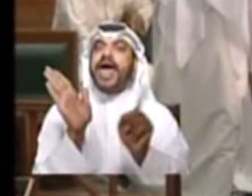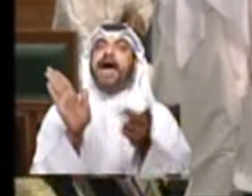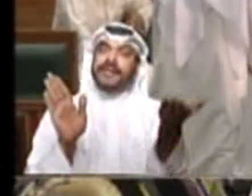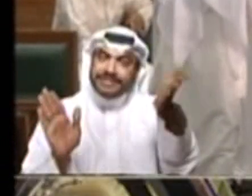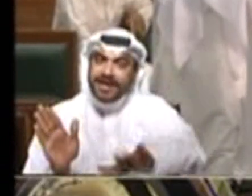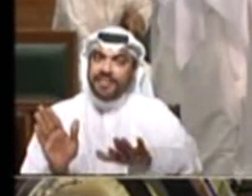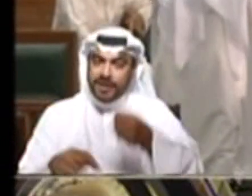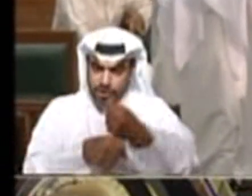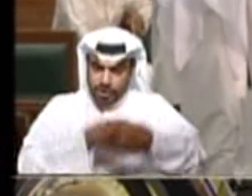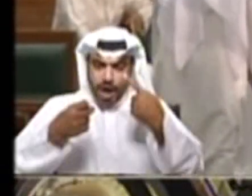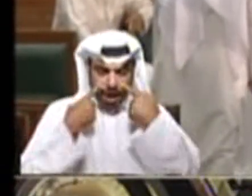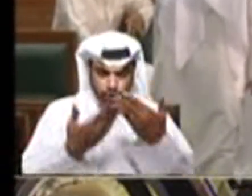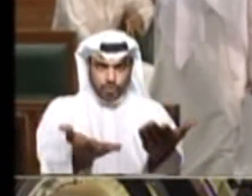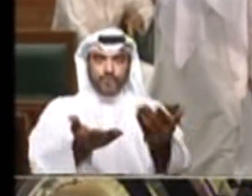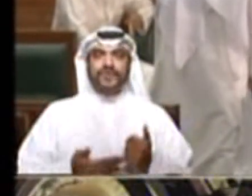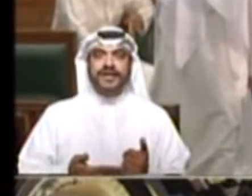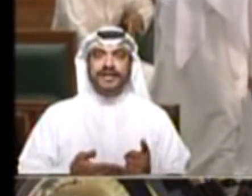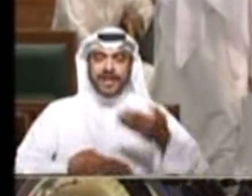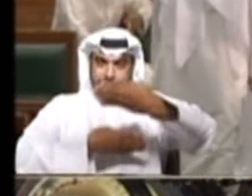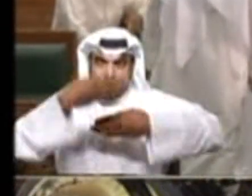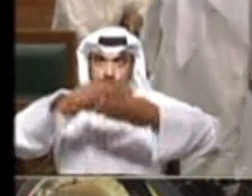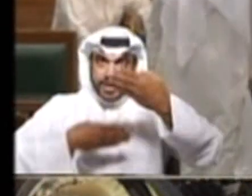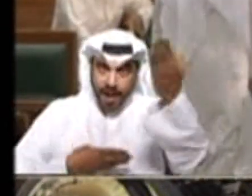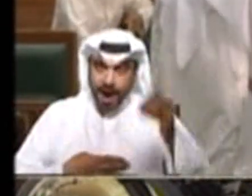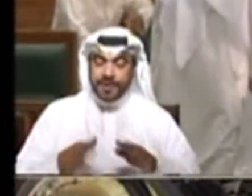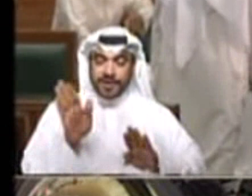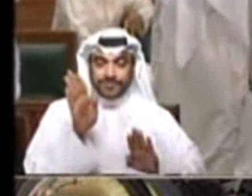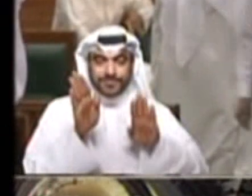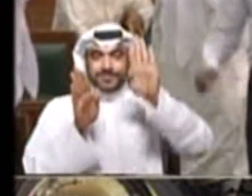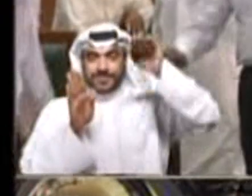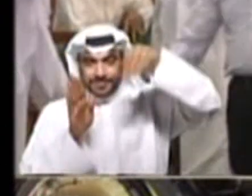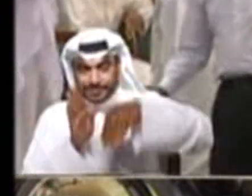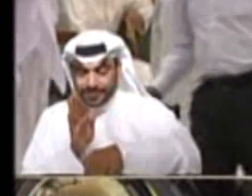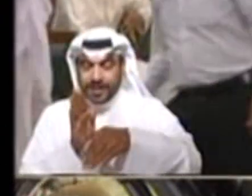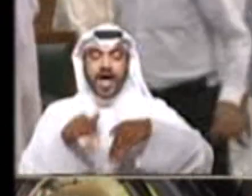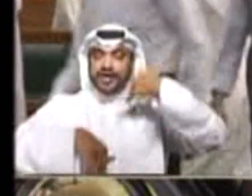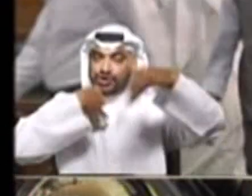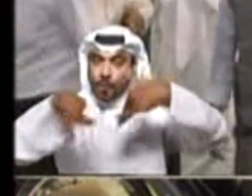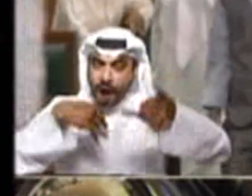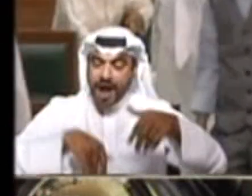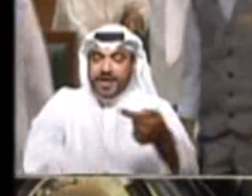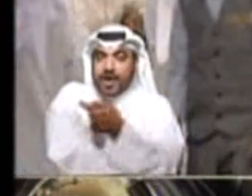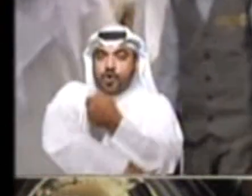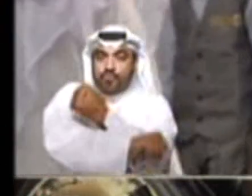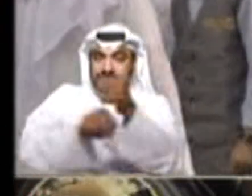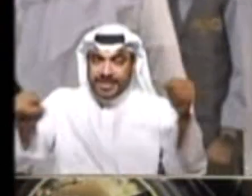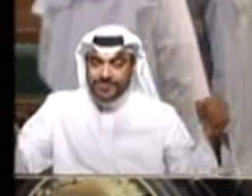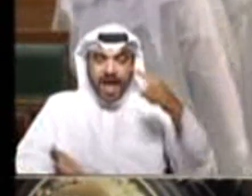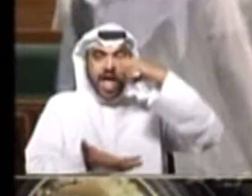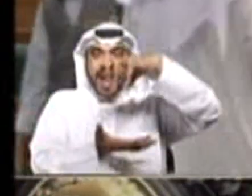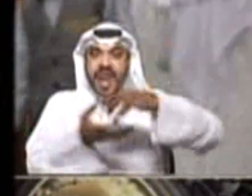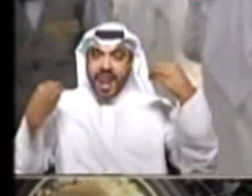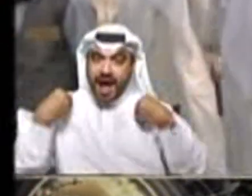وتطبيق الكود في البنيان، تطبيق الاحتياجات سواء في الشوارع، في المباني، في المستشفيات، من أندية الحاجة